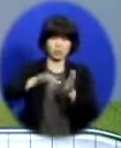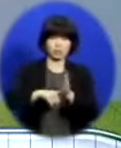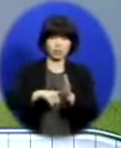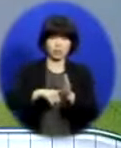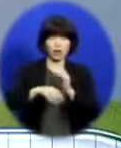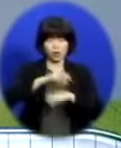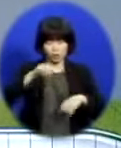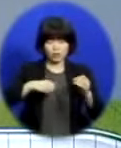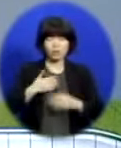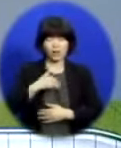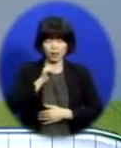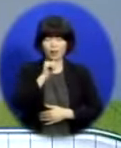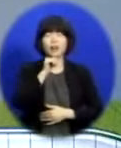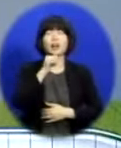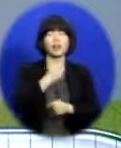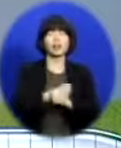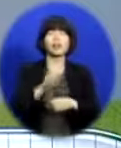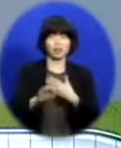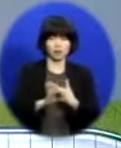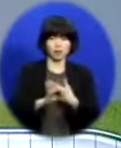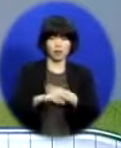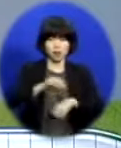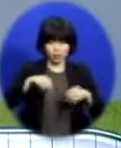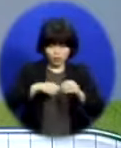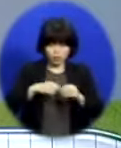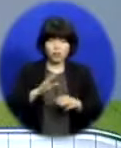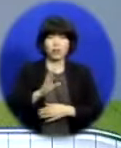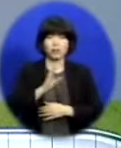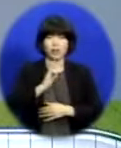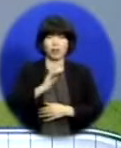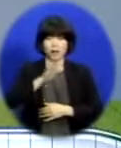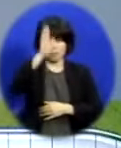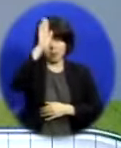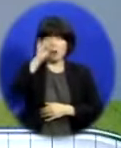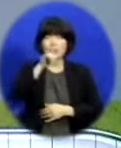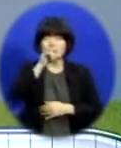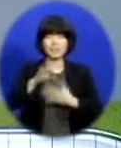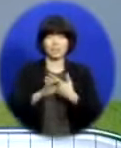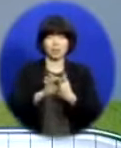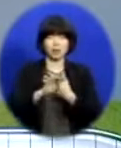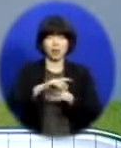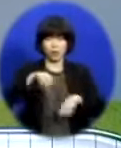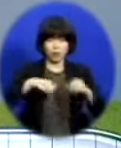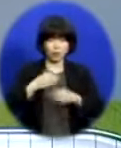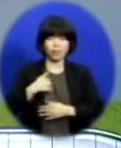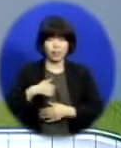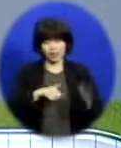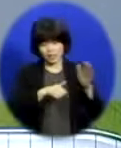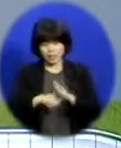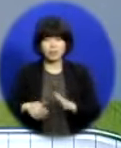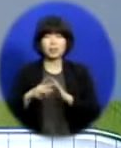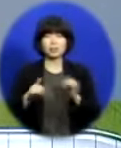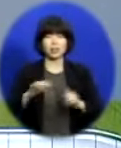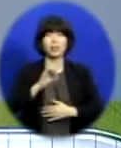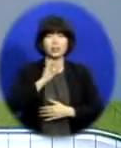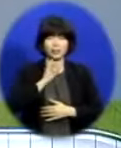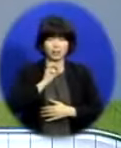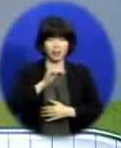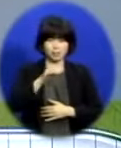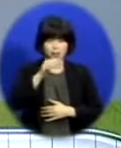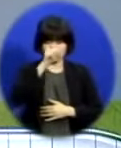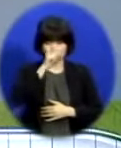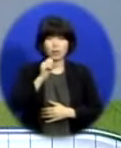내가 가난했었다 men 차라리 내가 병 들었었다면 차라리 내가 실패자 있었다면 좋았을